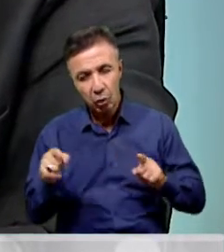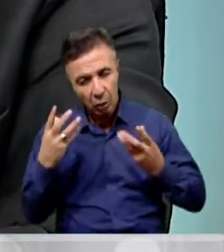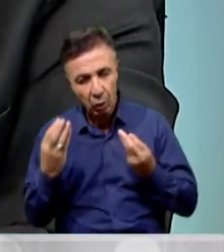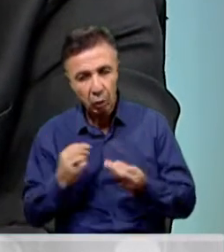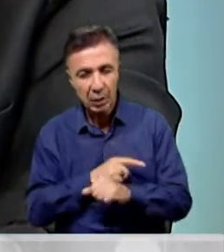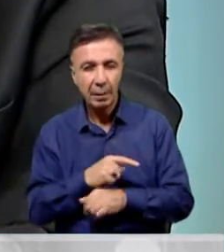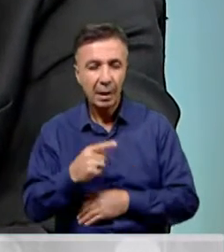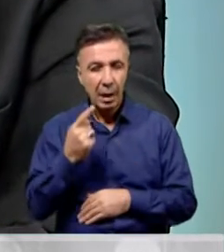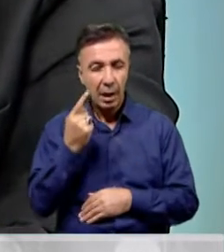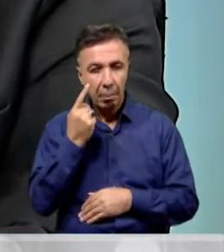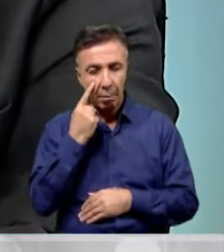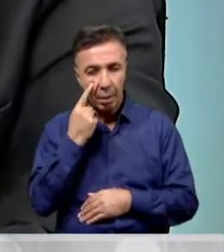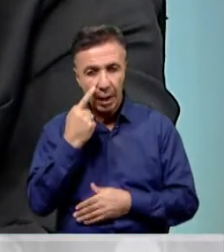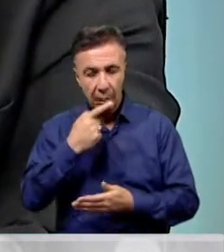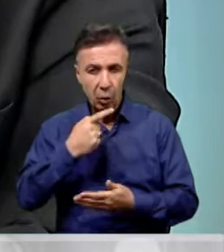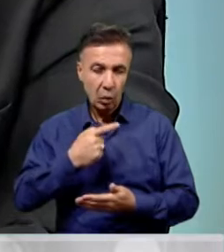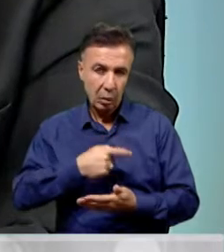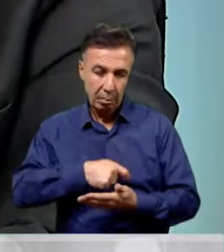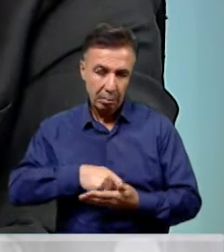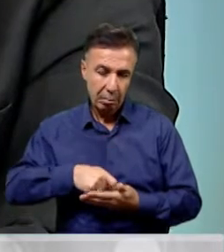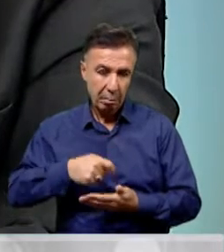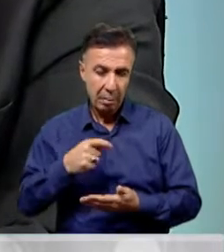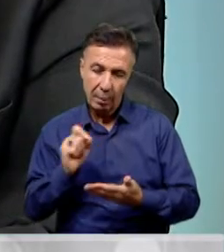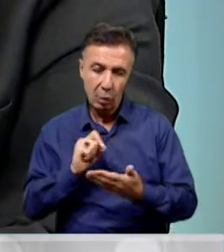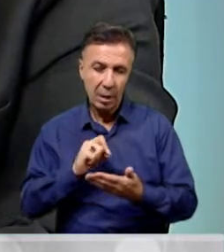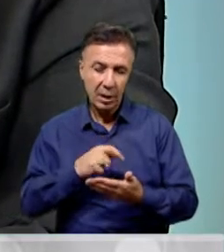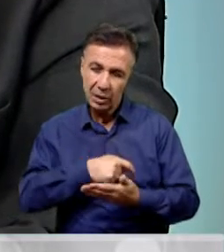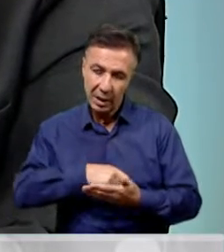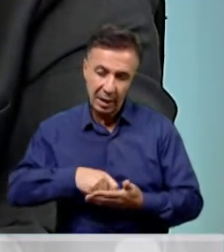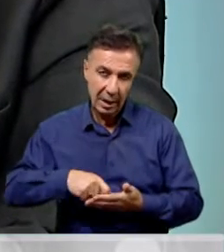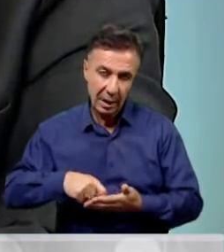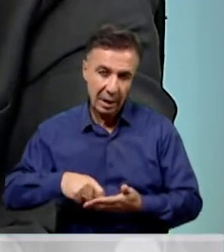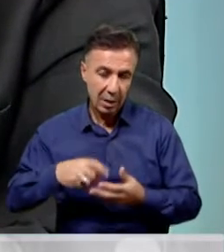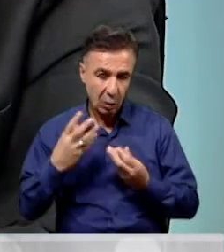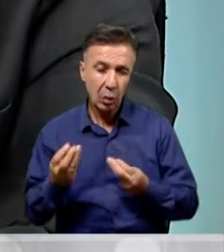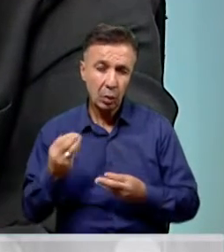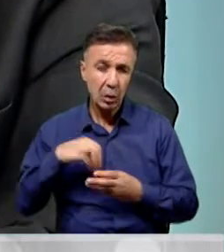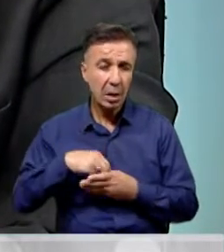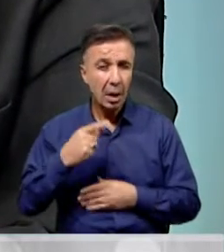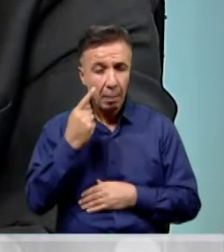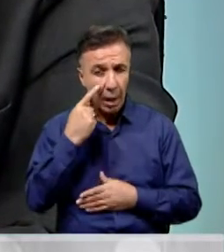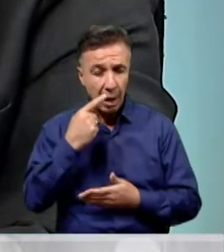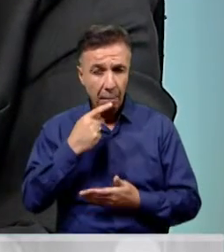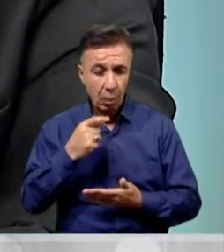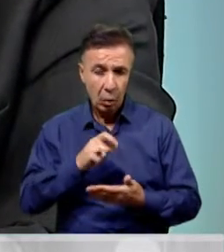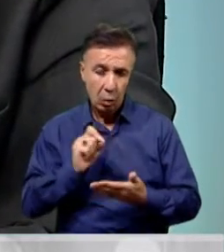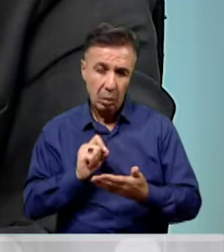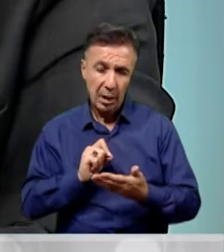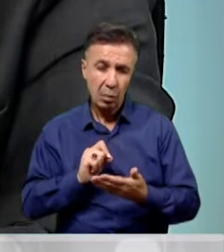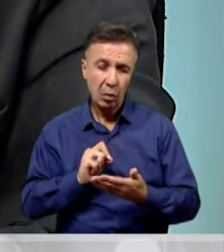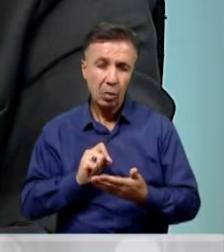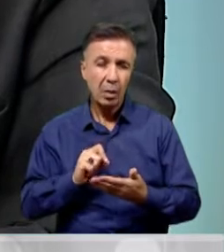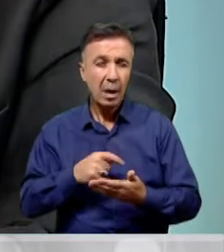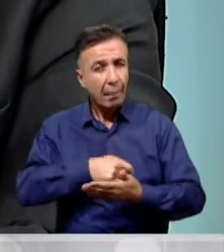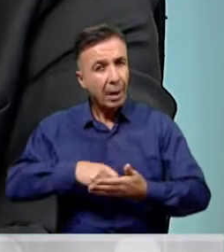Endeksli dediğimiz zaman memur maaşının ne olacağını Biz bilmiyoruz ve bu konuda bir tahmin de